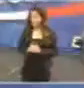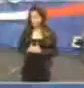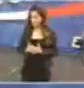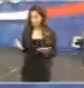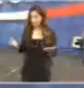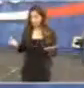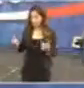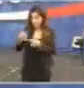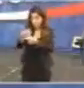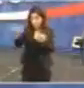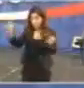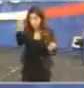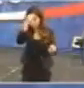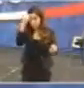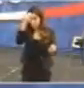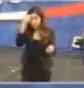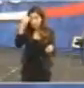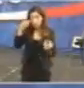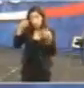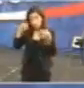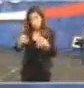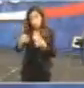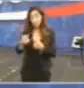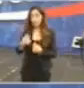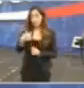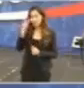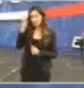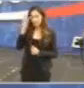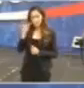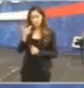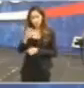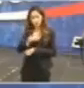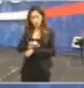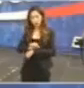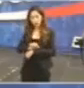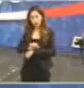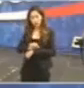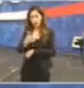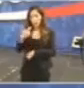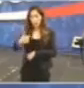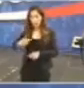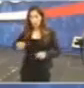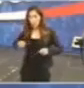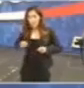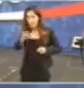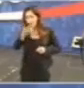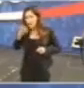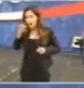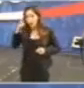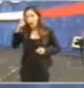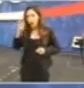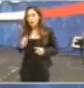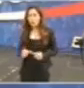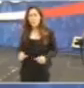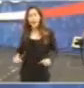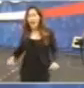Ritenete giusto rischiare la galera per difendere questo concetto basilare, sì o no?